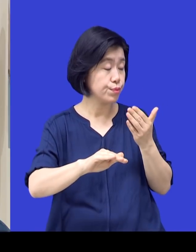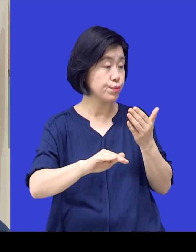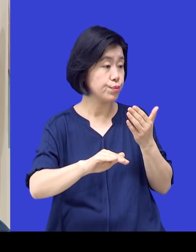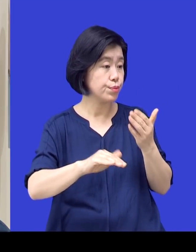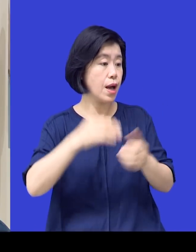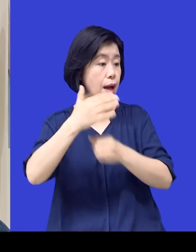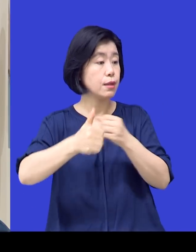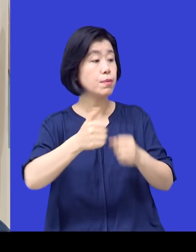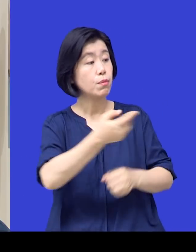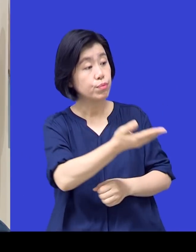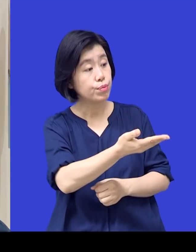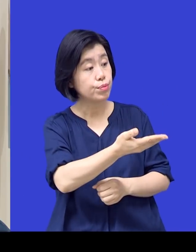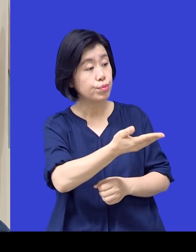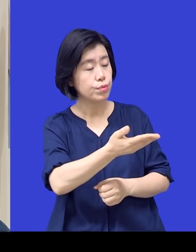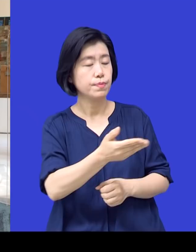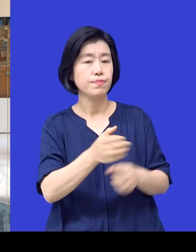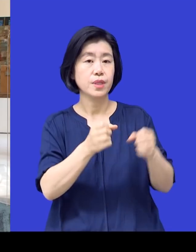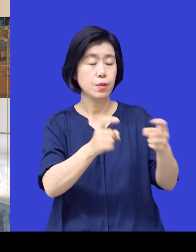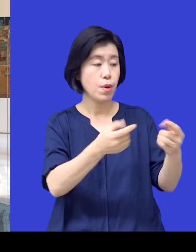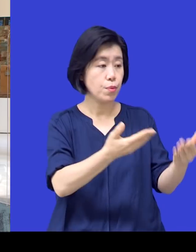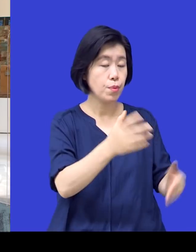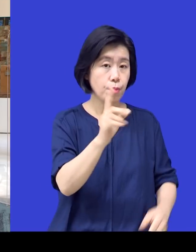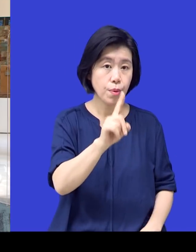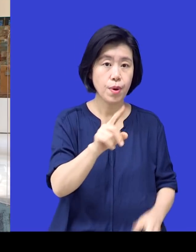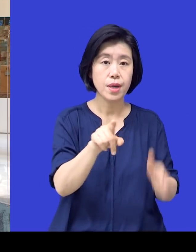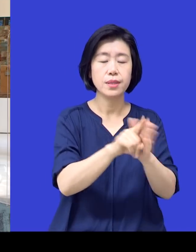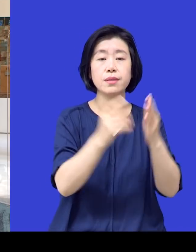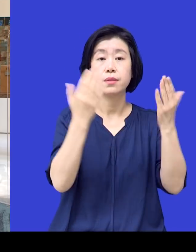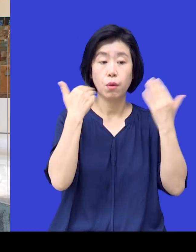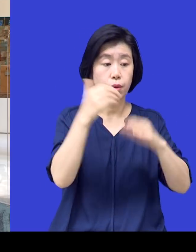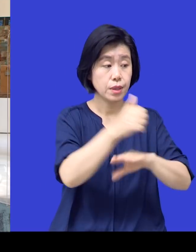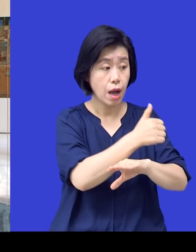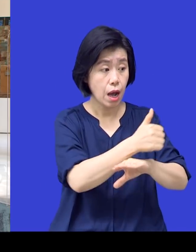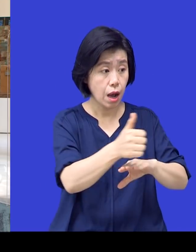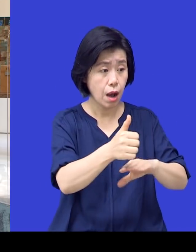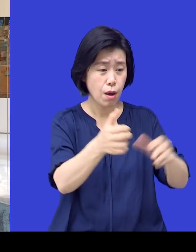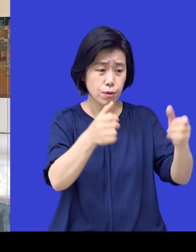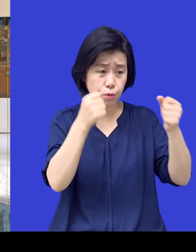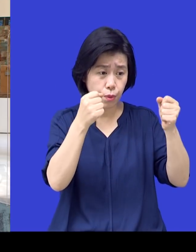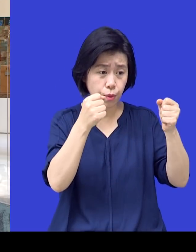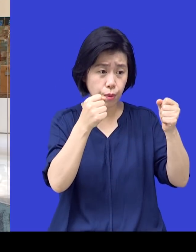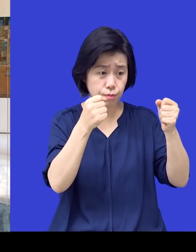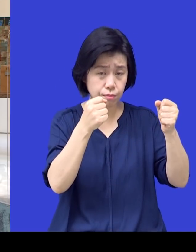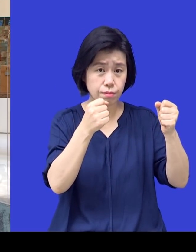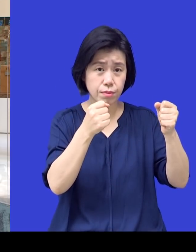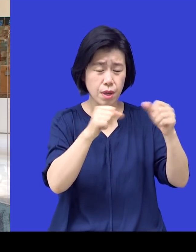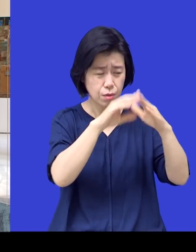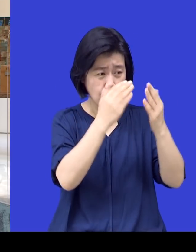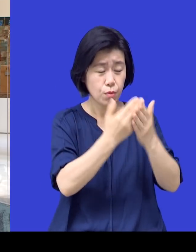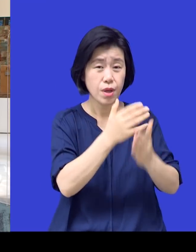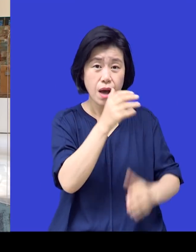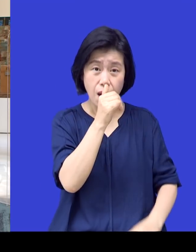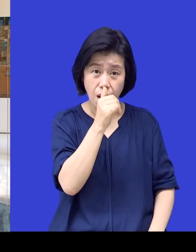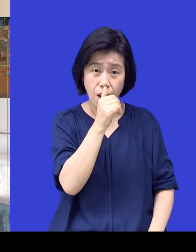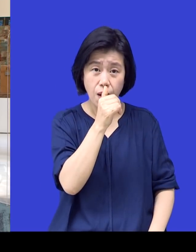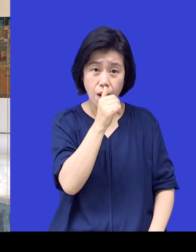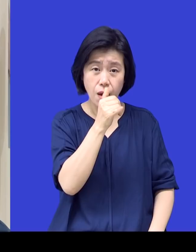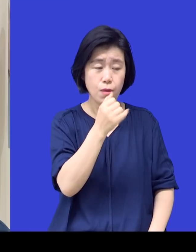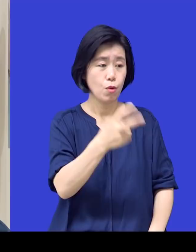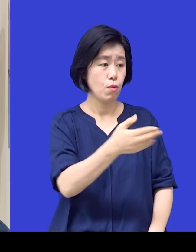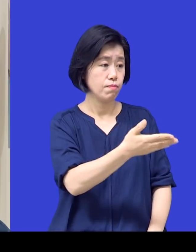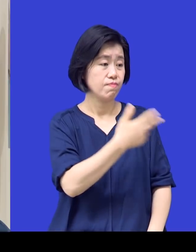부르셔서 신학교로 가게 하시고 네. 이 다 한 이유가 이중언어